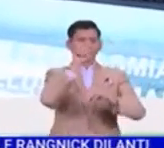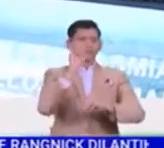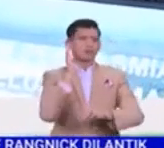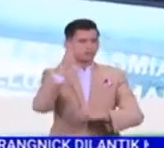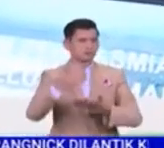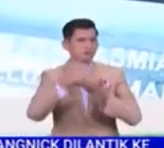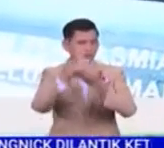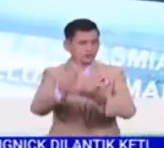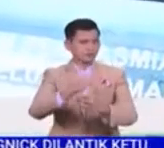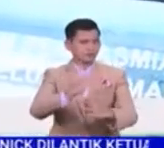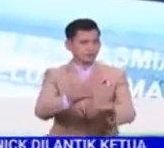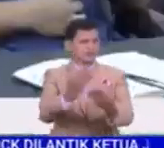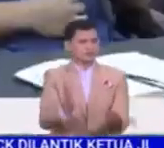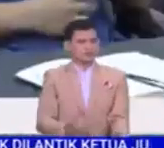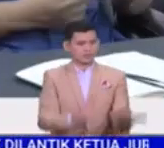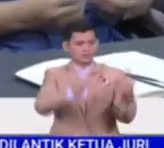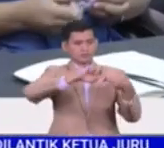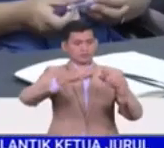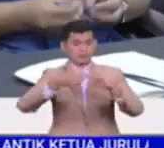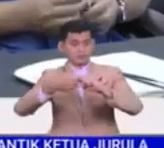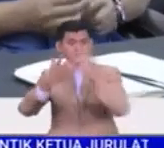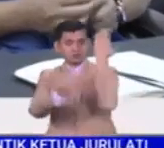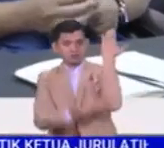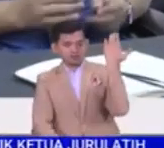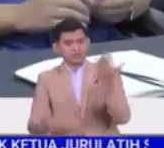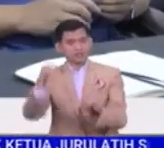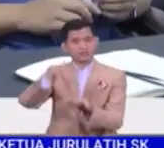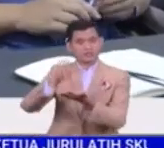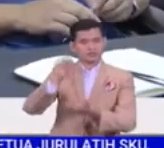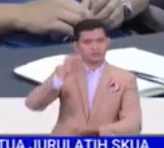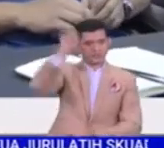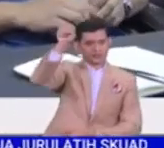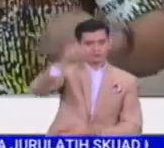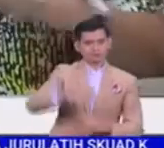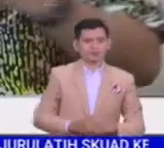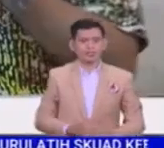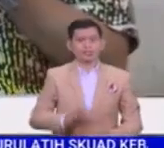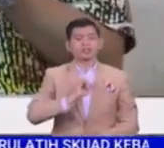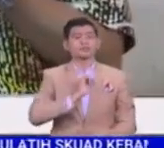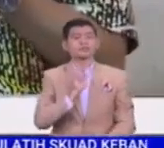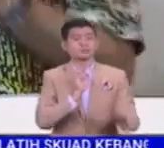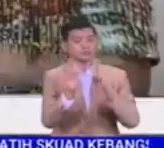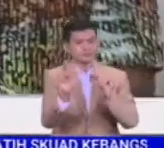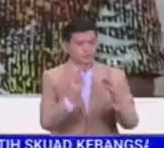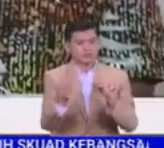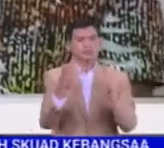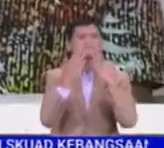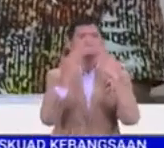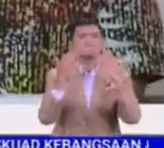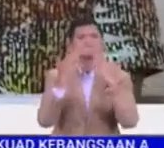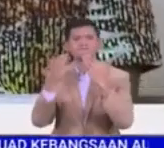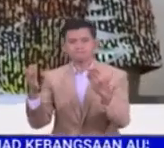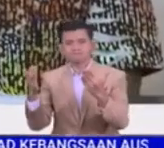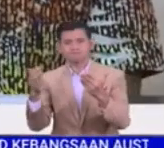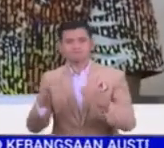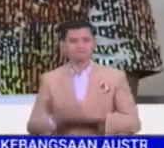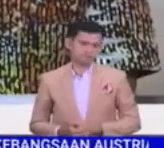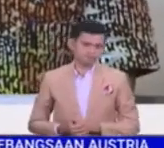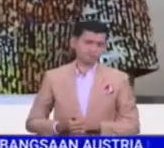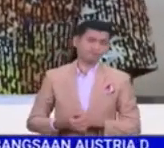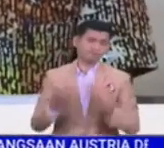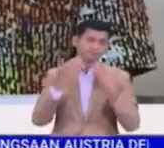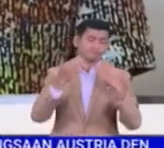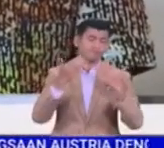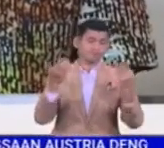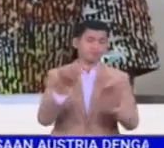akan membantu menangani isu kemiskinan di Sabah. Saya ucapkan jutaan terima kasih